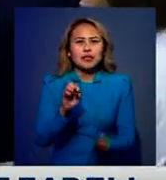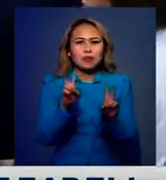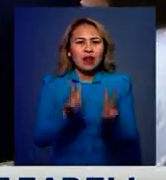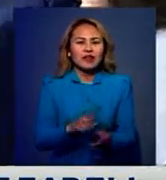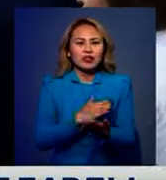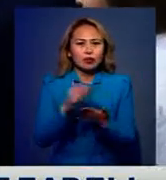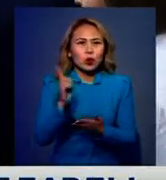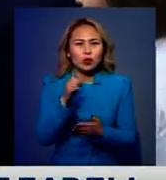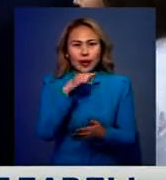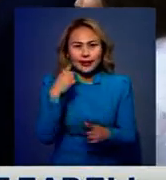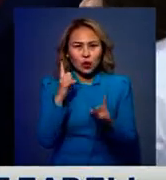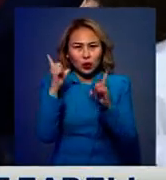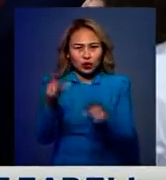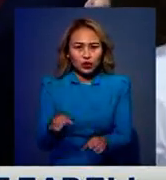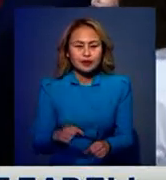Ресейде